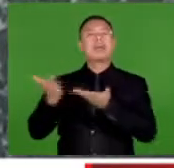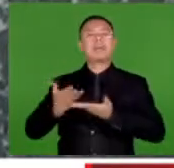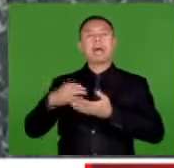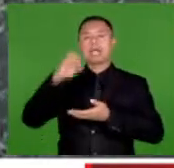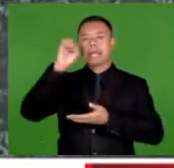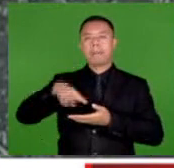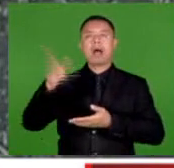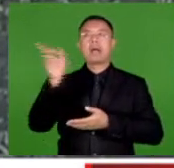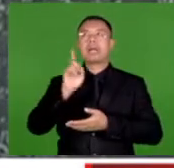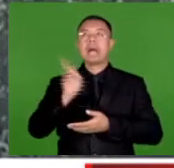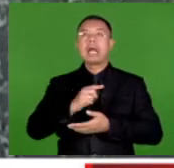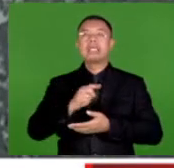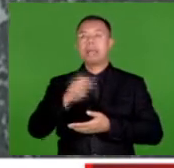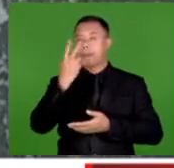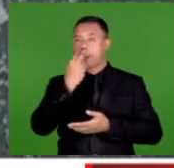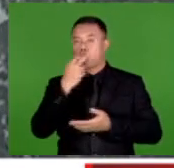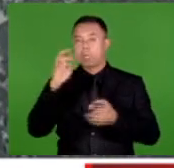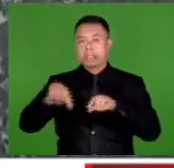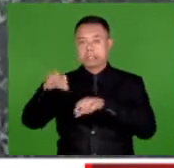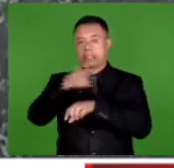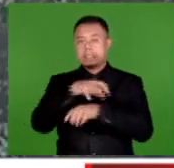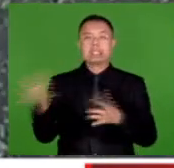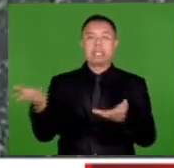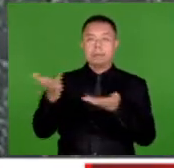dari wilayah Bandung Raya dan sekitarnya.